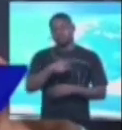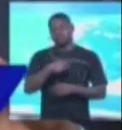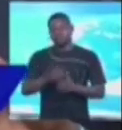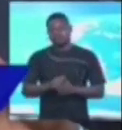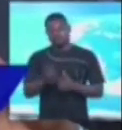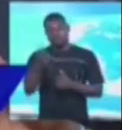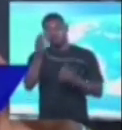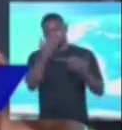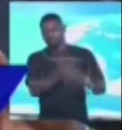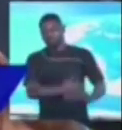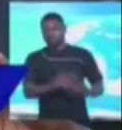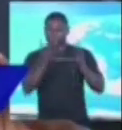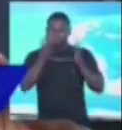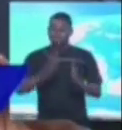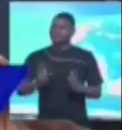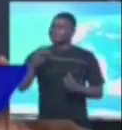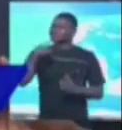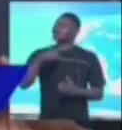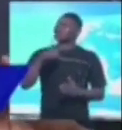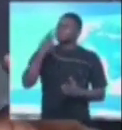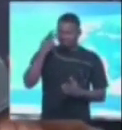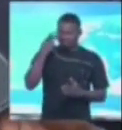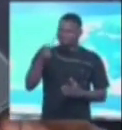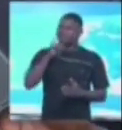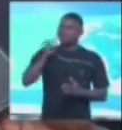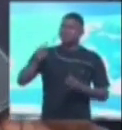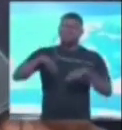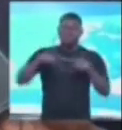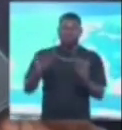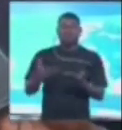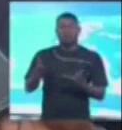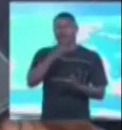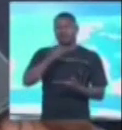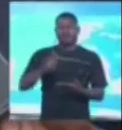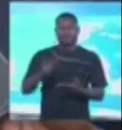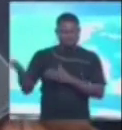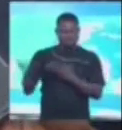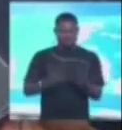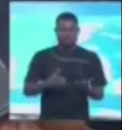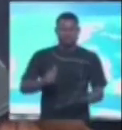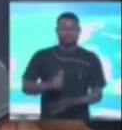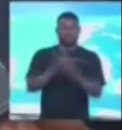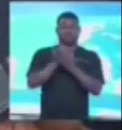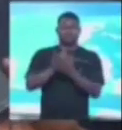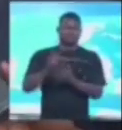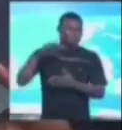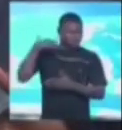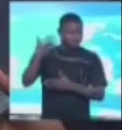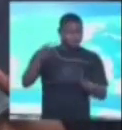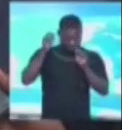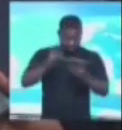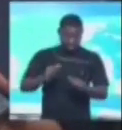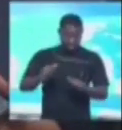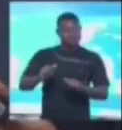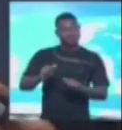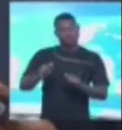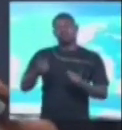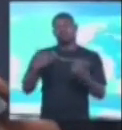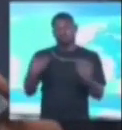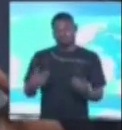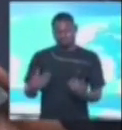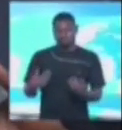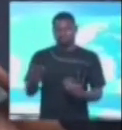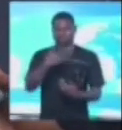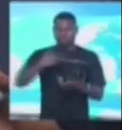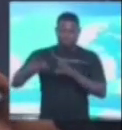gens qui jusque là ne voyait pas comment apporter une contribution au pays désormais ils bénéficient du creuset pour le faire et